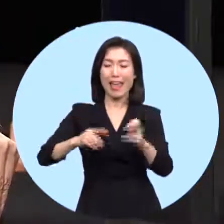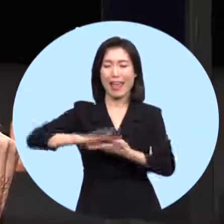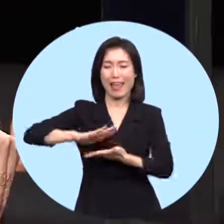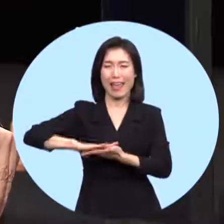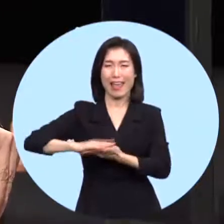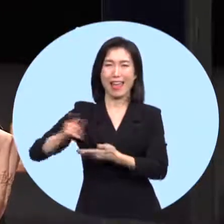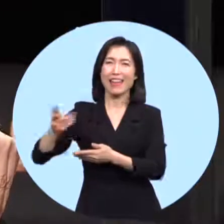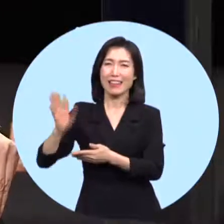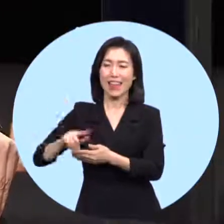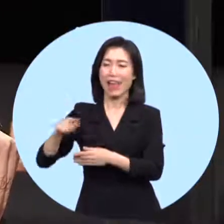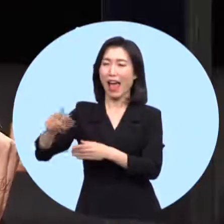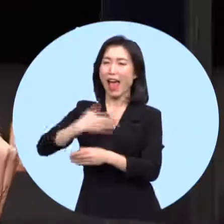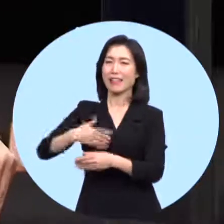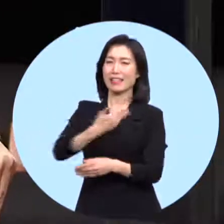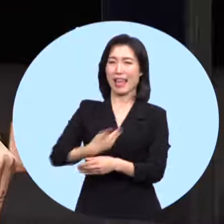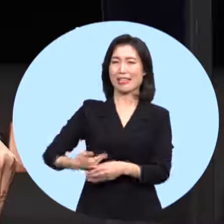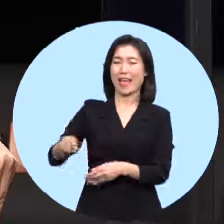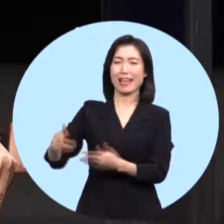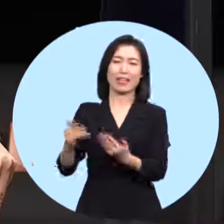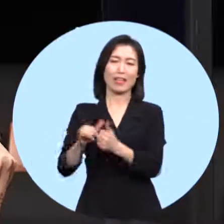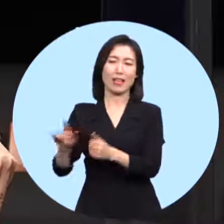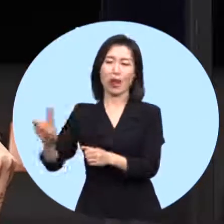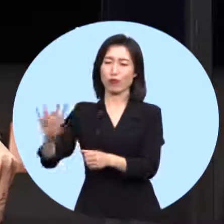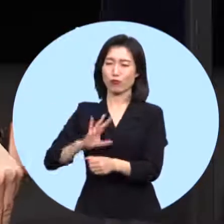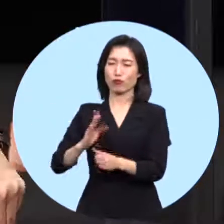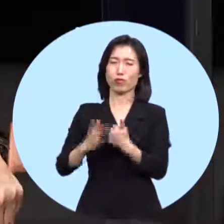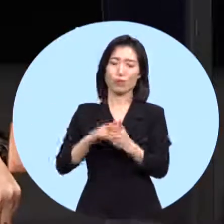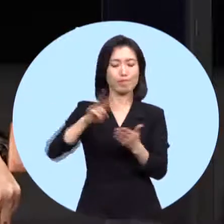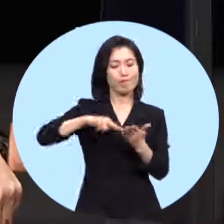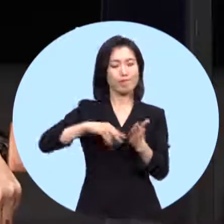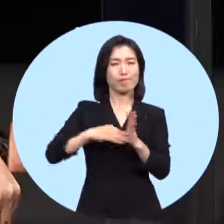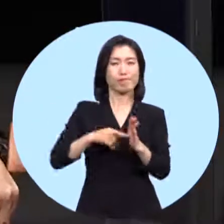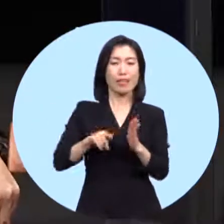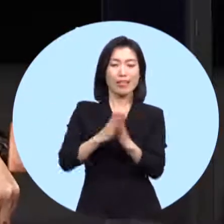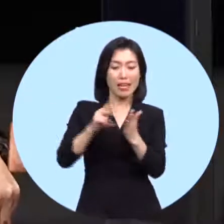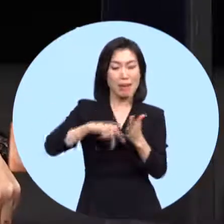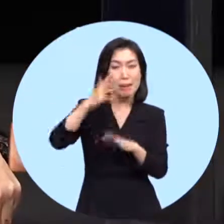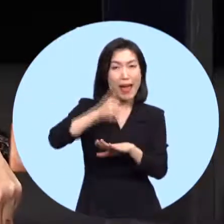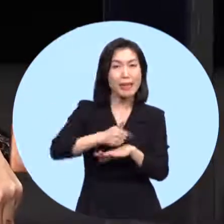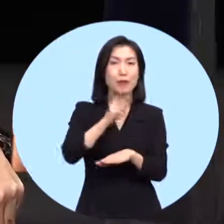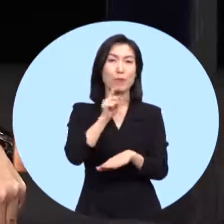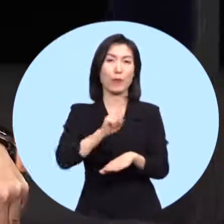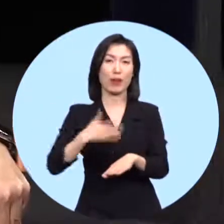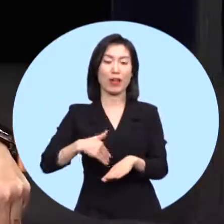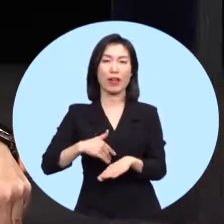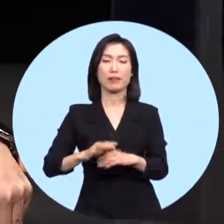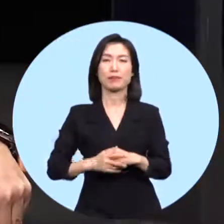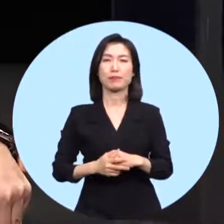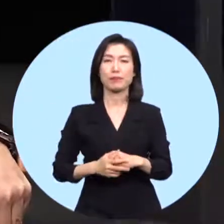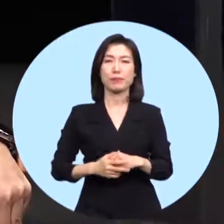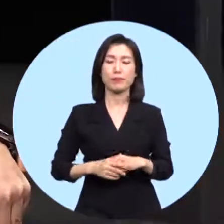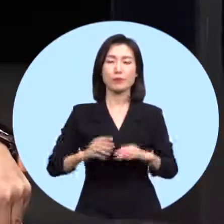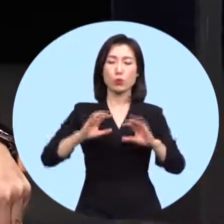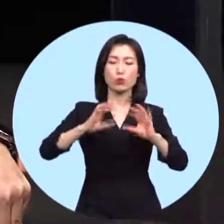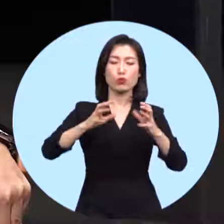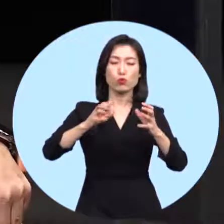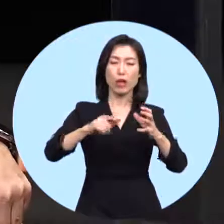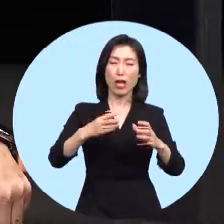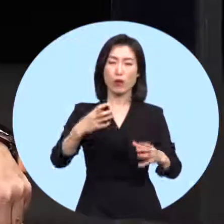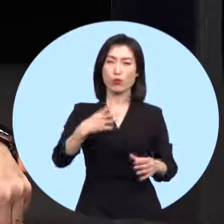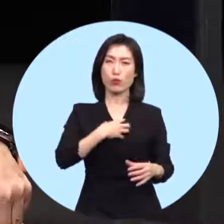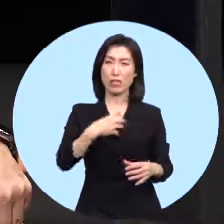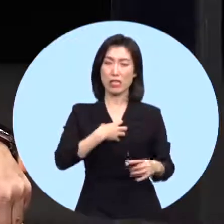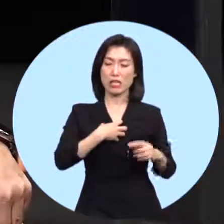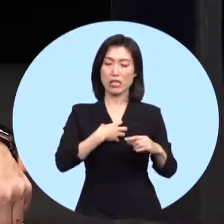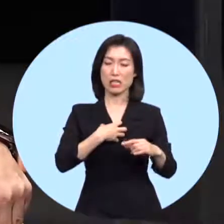제자가 줘서 공부를 했습니다. 마지막 문장을 이렇게 맺고 있습니다. 국가 위기 상황에 가장